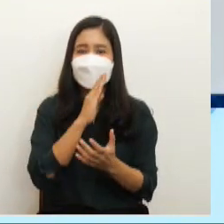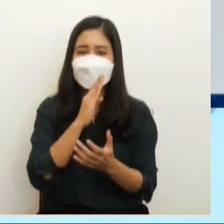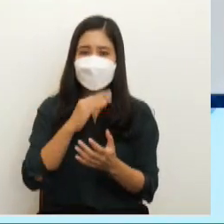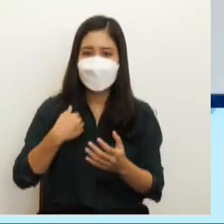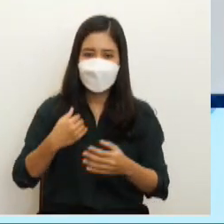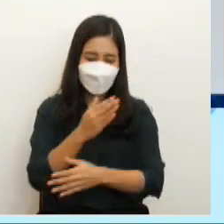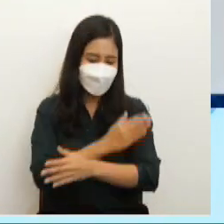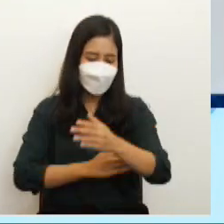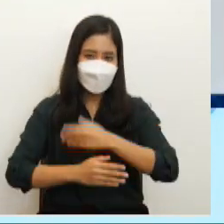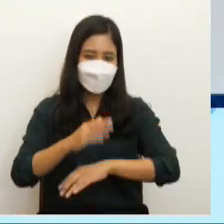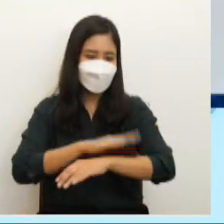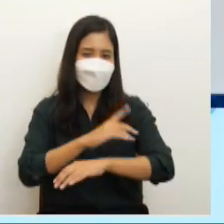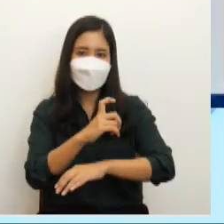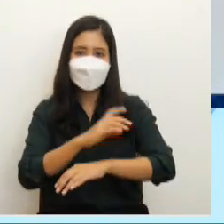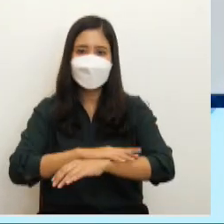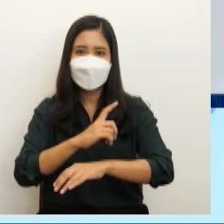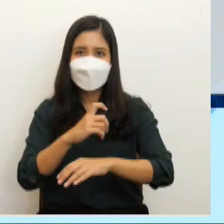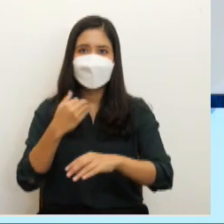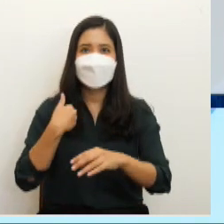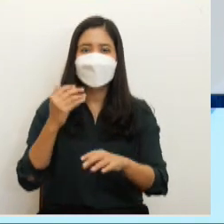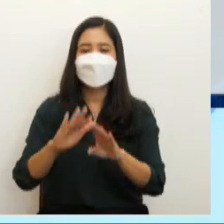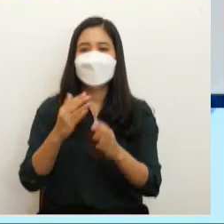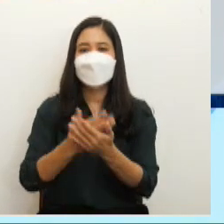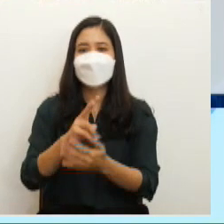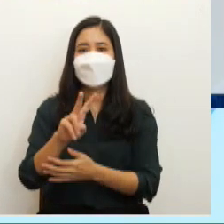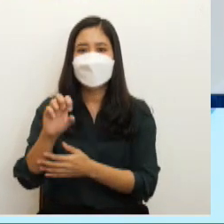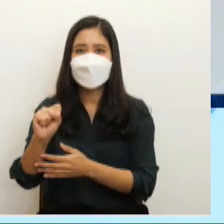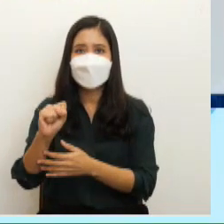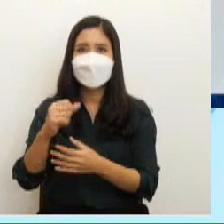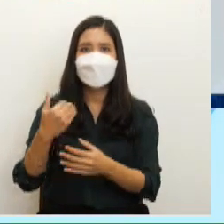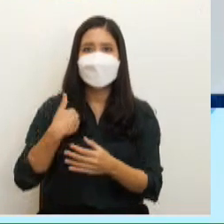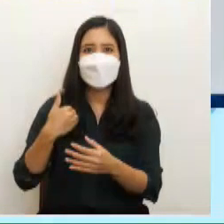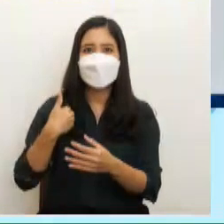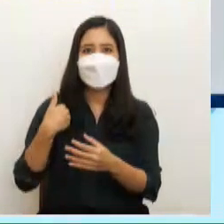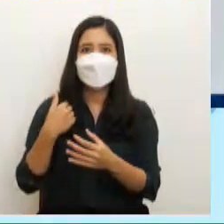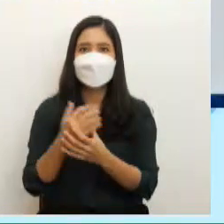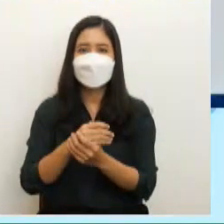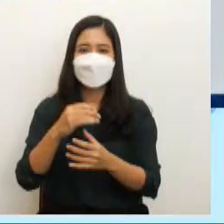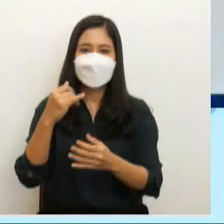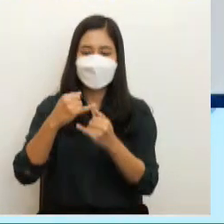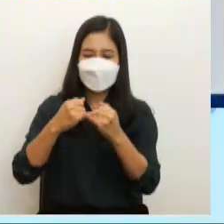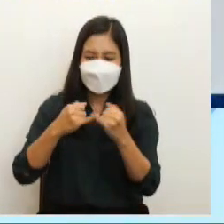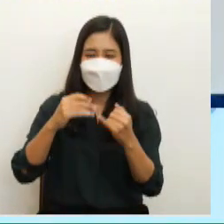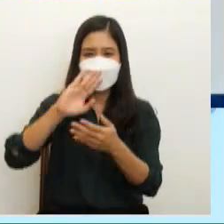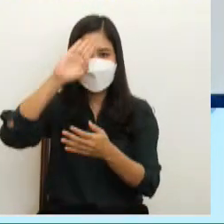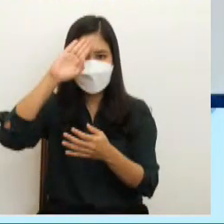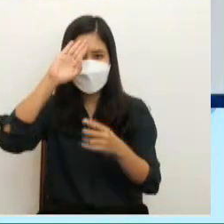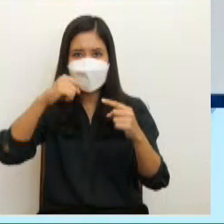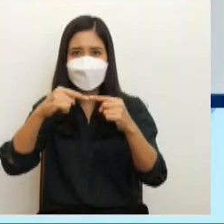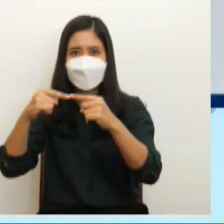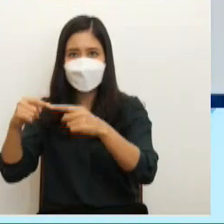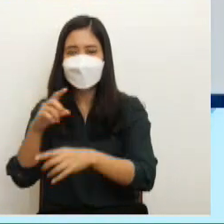ไม่เกิน 240,000 นะครับแต่ถ้ามีการเจ็บป่วยเรื้อรังหรือบาดเจ็บอย่างต่อเนื่องนะครับการรักษาก็ไม่เกิน 100,000 นะครับ